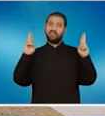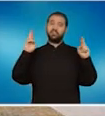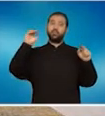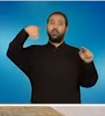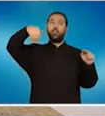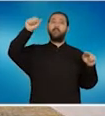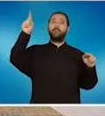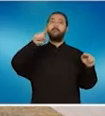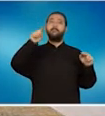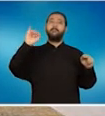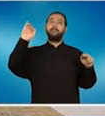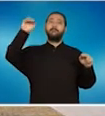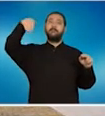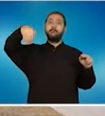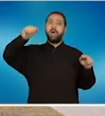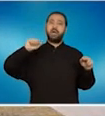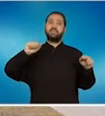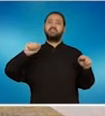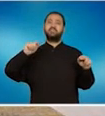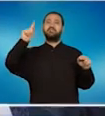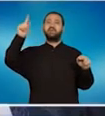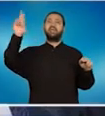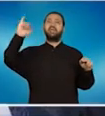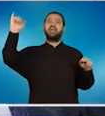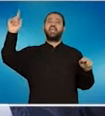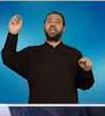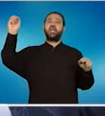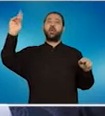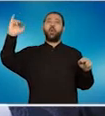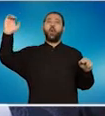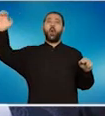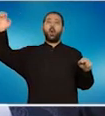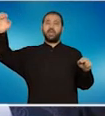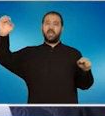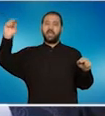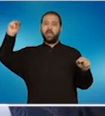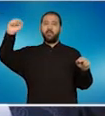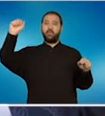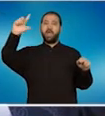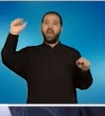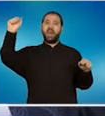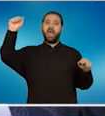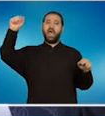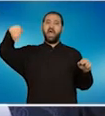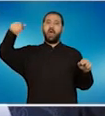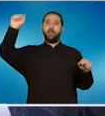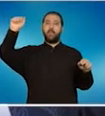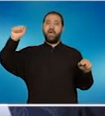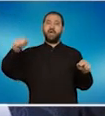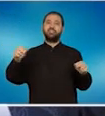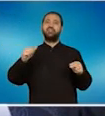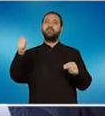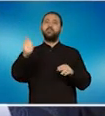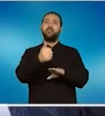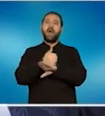Sfântul Grigorie Palama, Calist Patriarhul. Sunt culmile cumva ale literaturii filocalice. Să vorbești